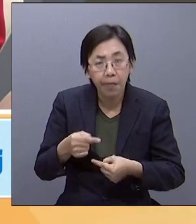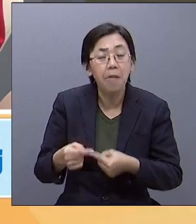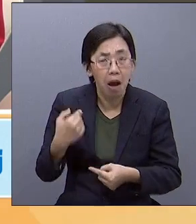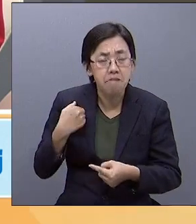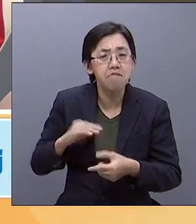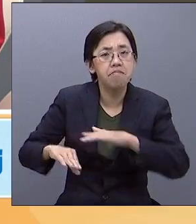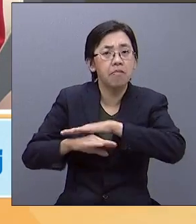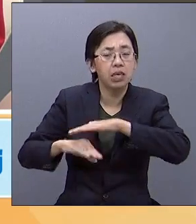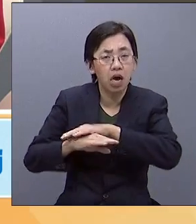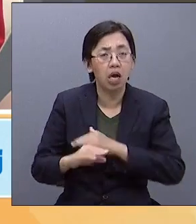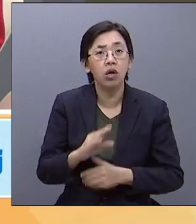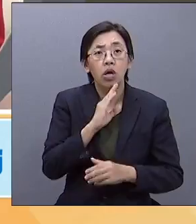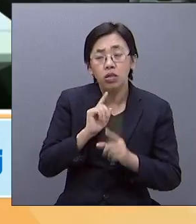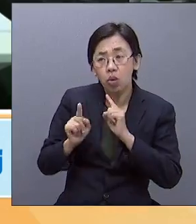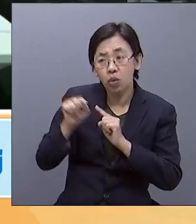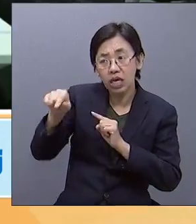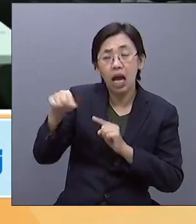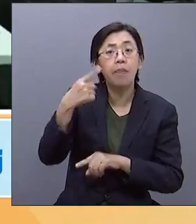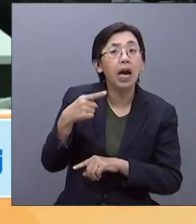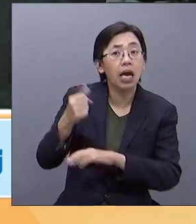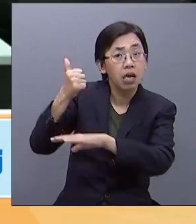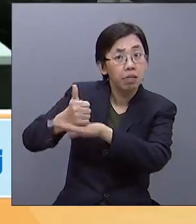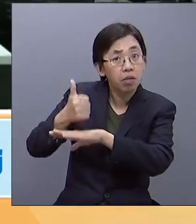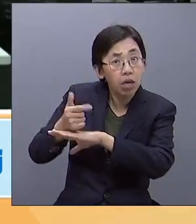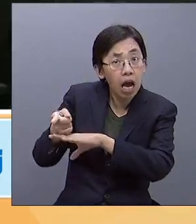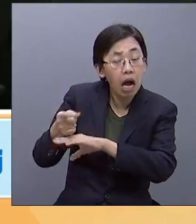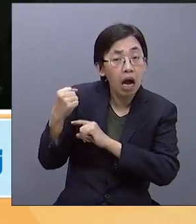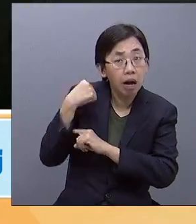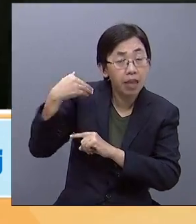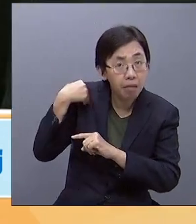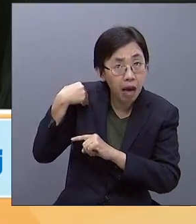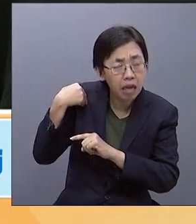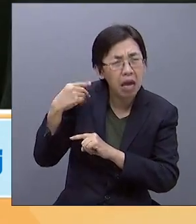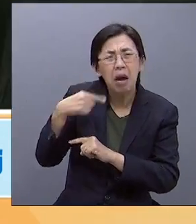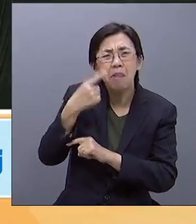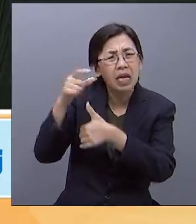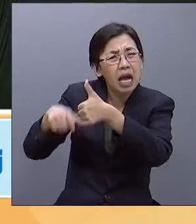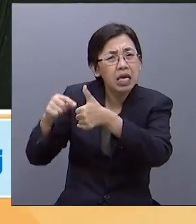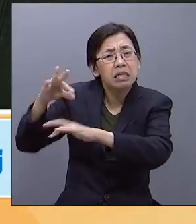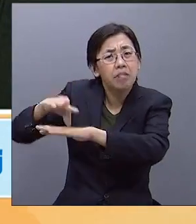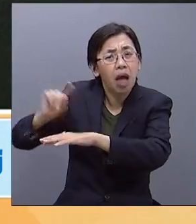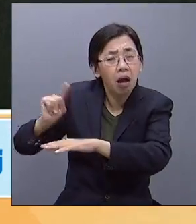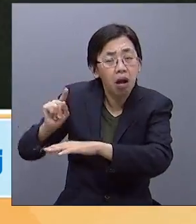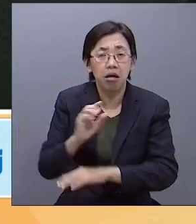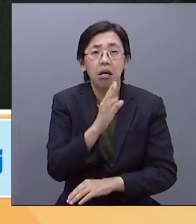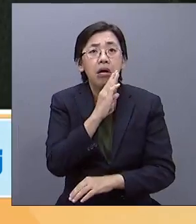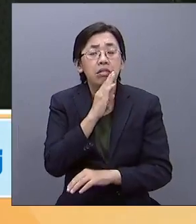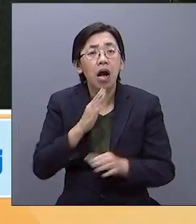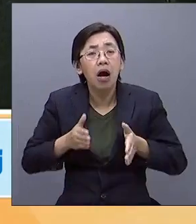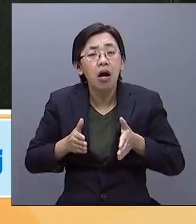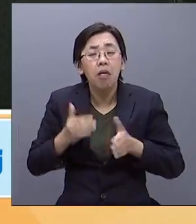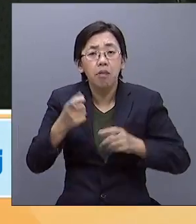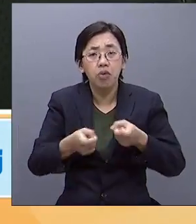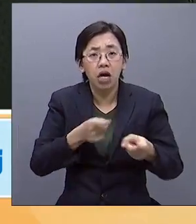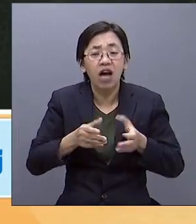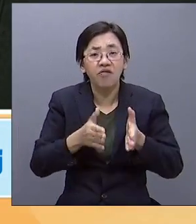าคนที่ดีลกับเราเนี่ยมีอำนาจในการกระทำการแทนนายจ้างหรือไม่ถ้าอยากเป็นฝ่ายเป็นผู้จัดการฝ่ายบุ